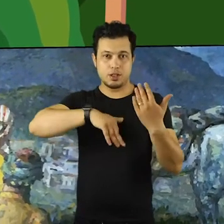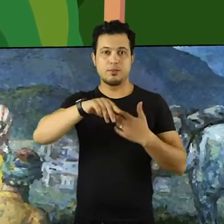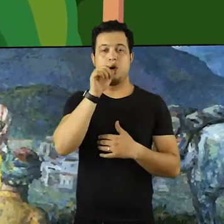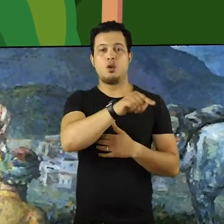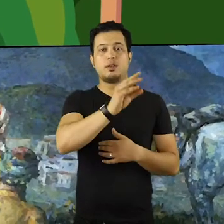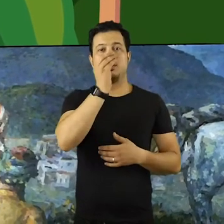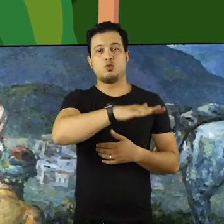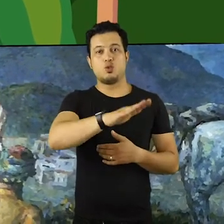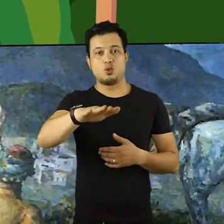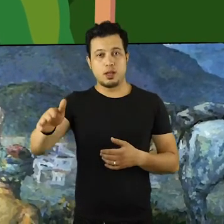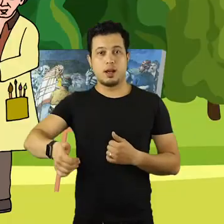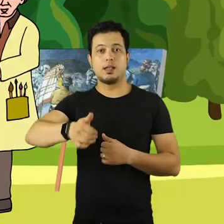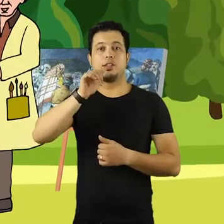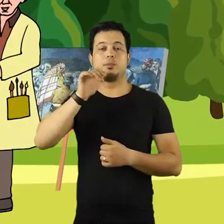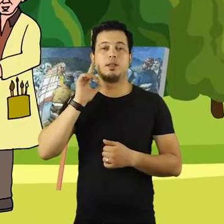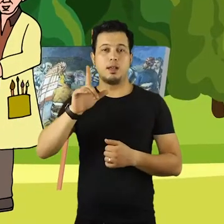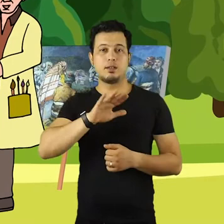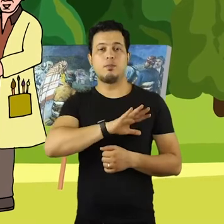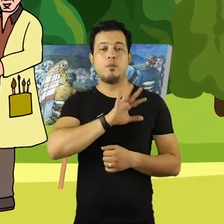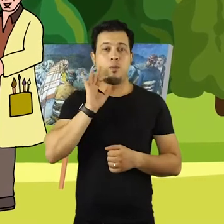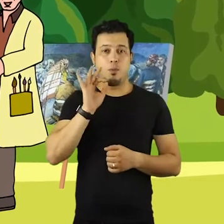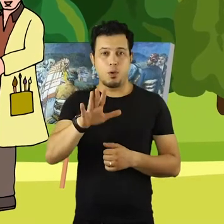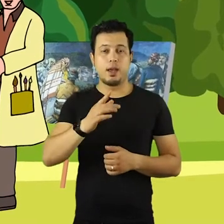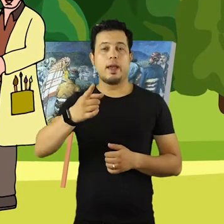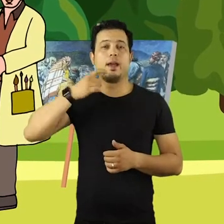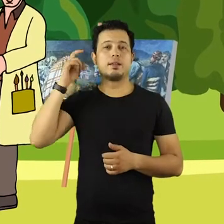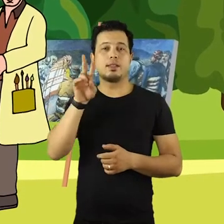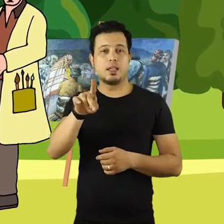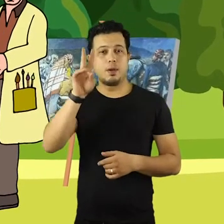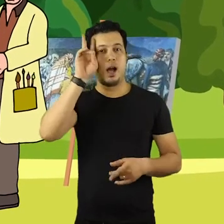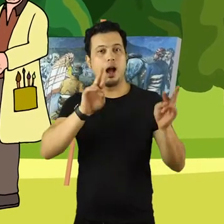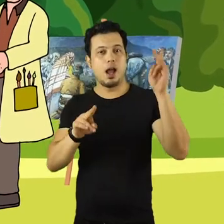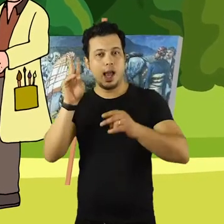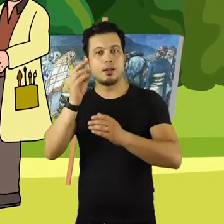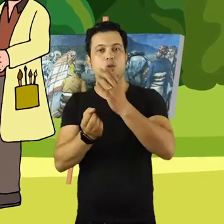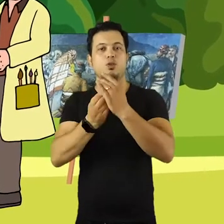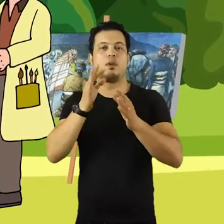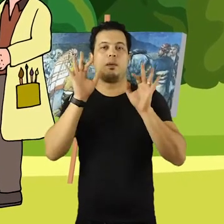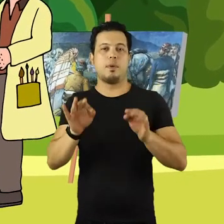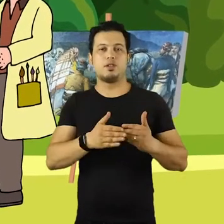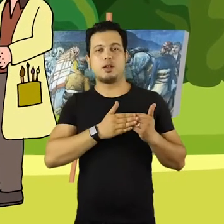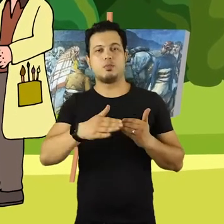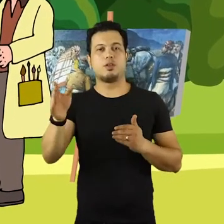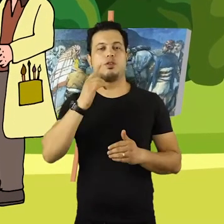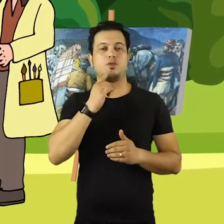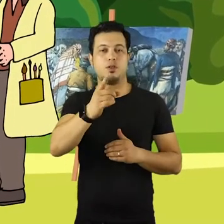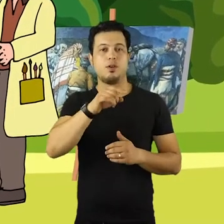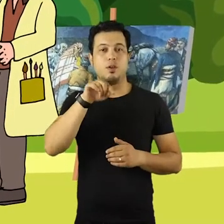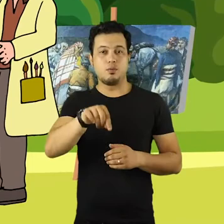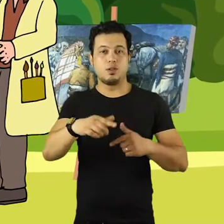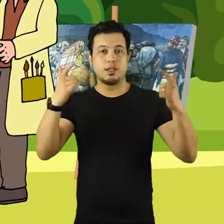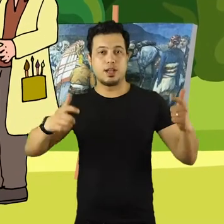içirmelisiniz. Böylelikle hepsi eskisi gibi hayal kurmaya başlayacaklar ve tüm